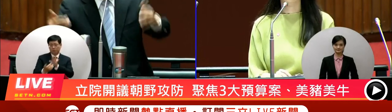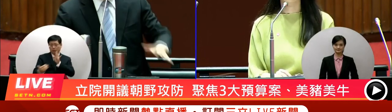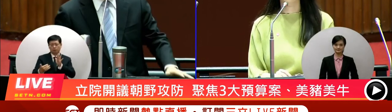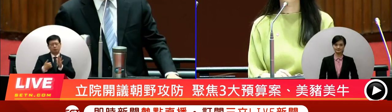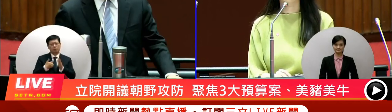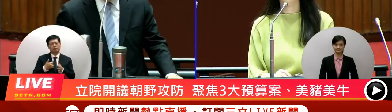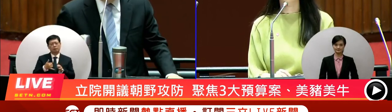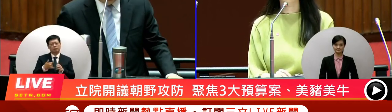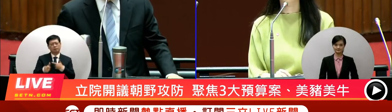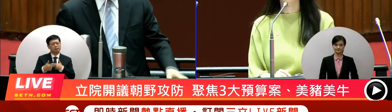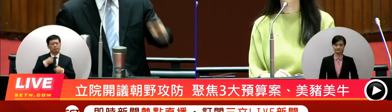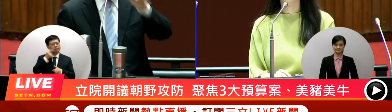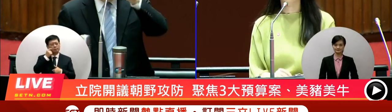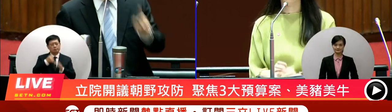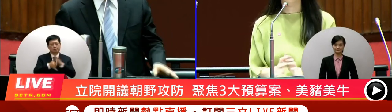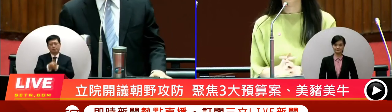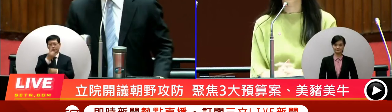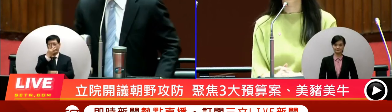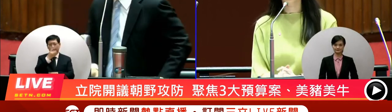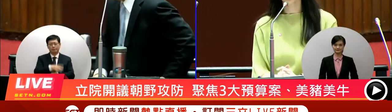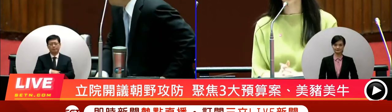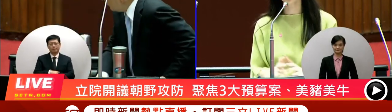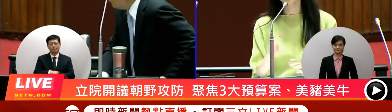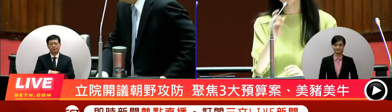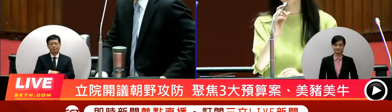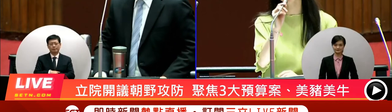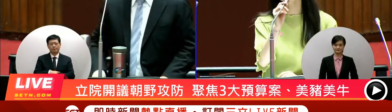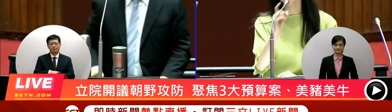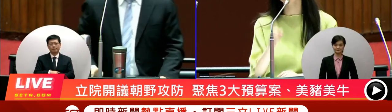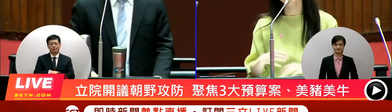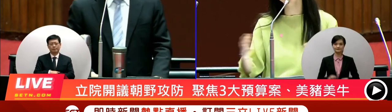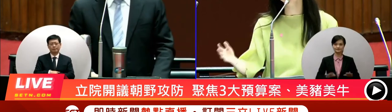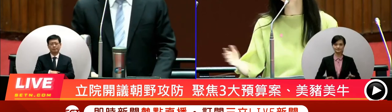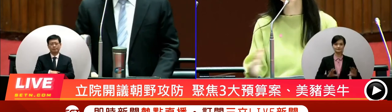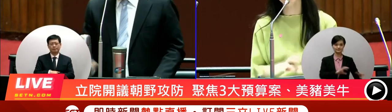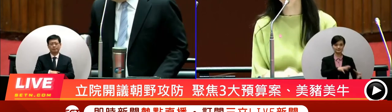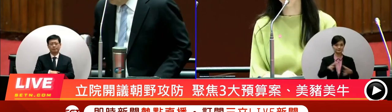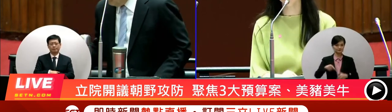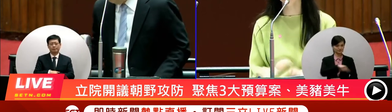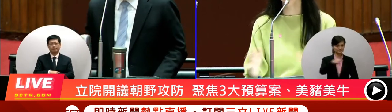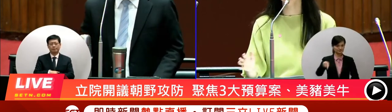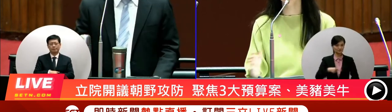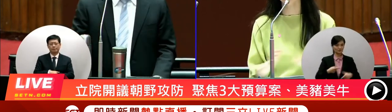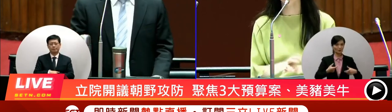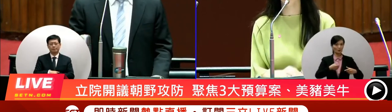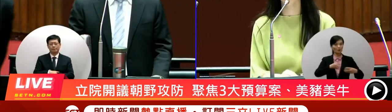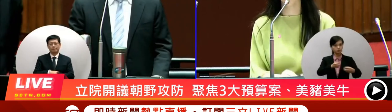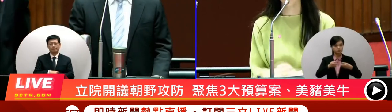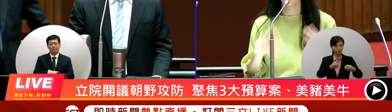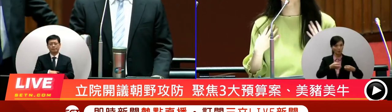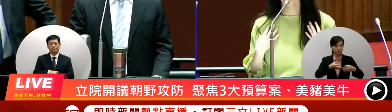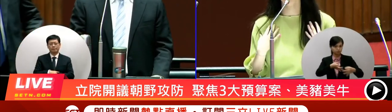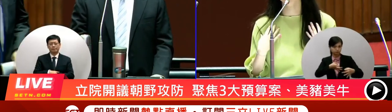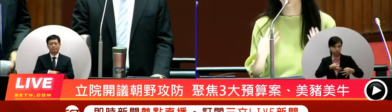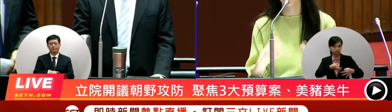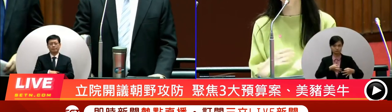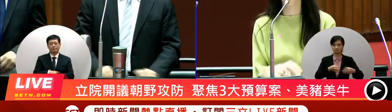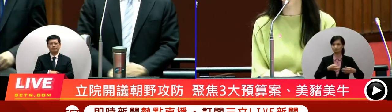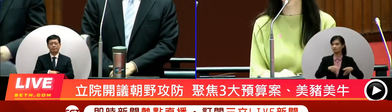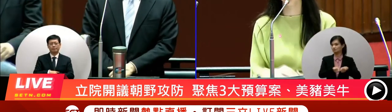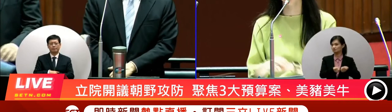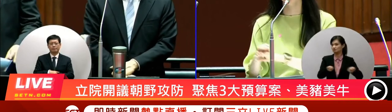我们怎么走得出去？是这样。 对，所以我们在国际上我们要公平谈判，当然这个关税壁垒也影响我们台